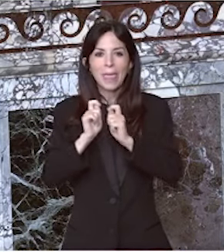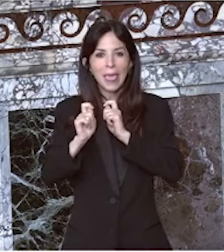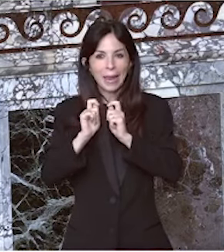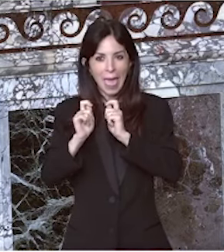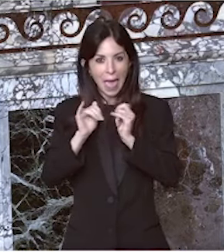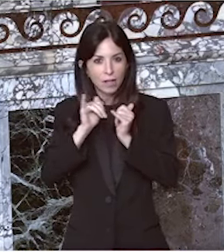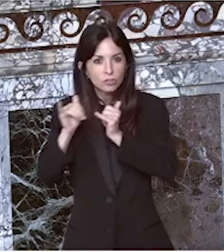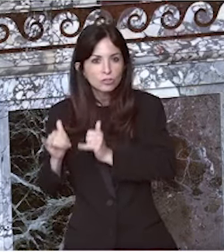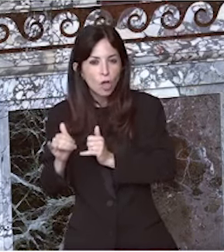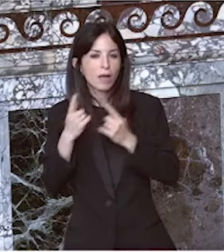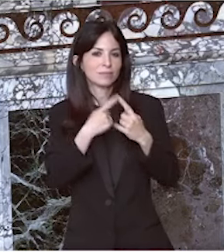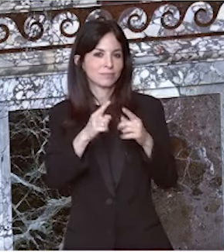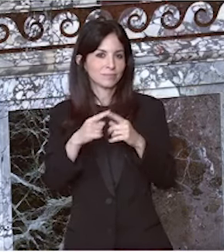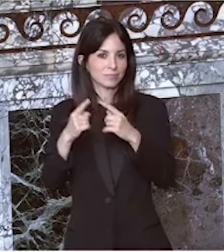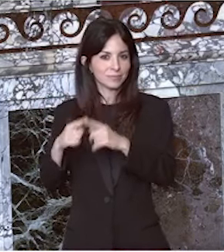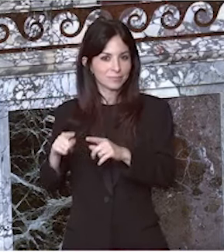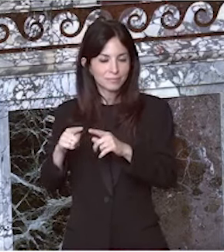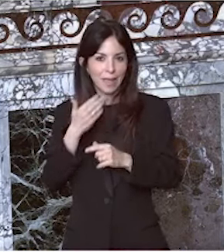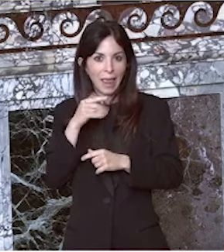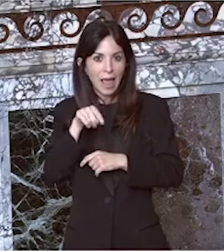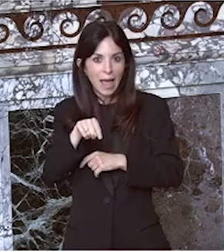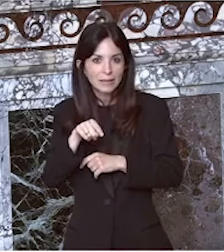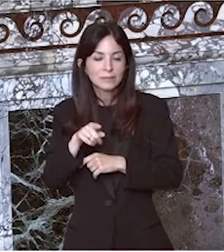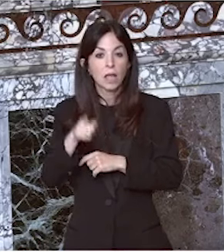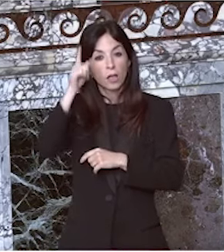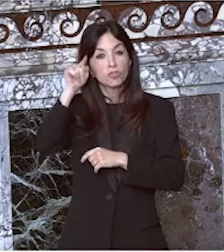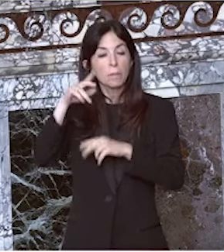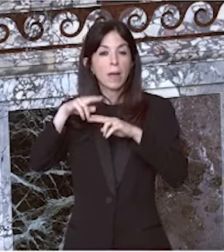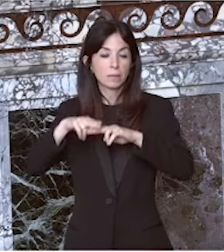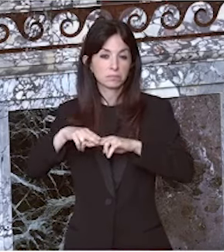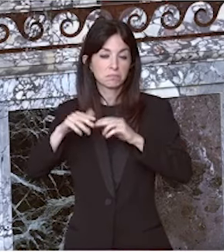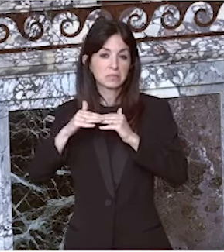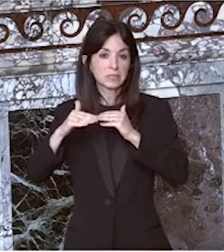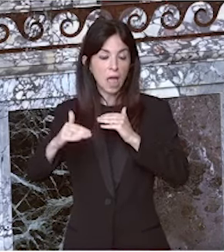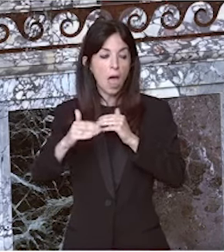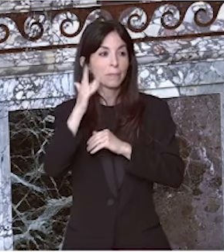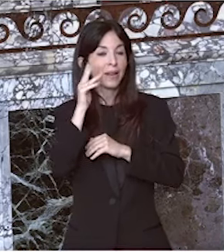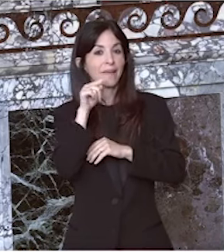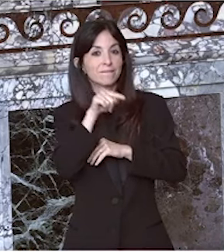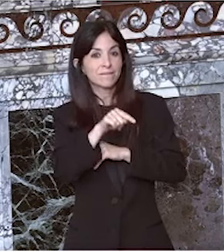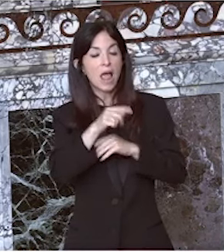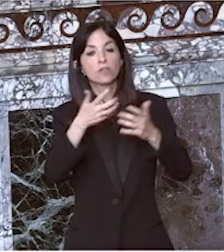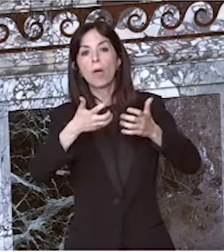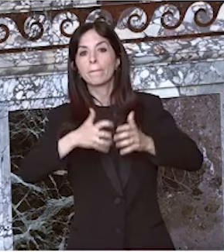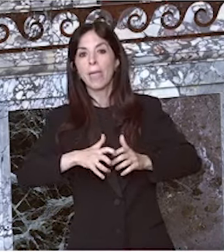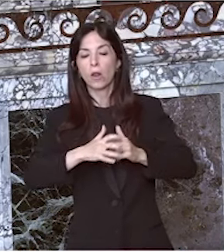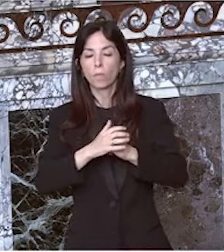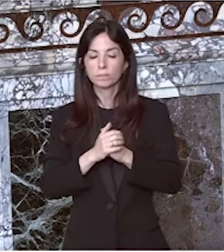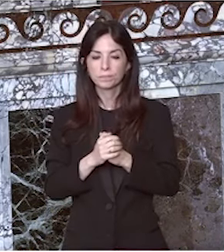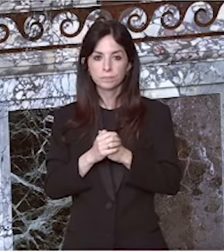sbocco. In Germania esse sono rimaste sostanzialmente stabili, in Francia sono diminuite.